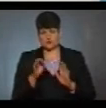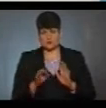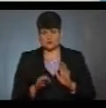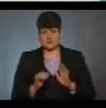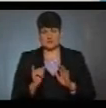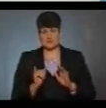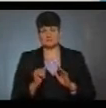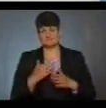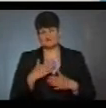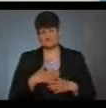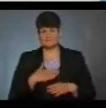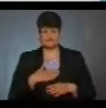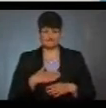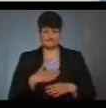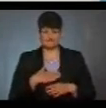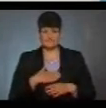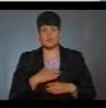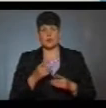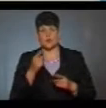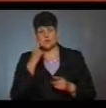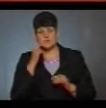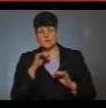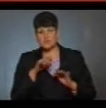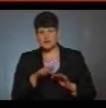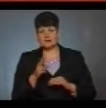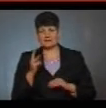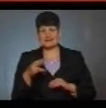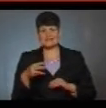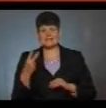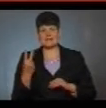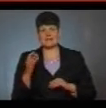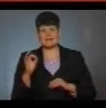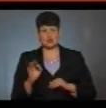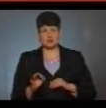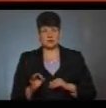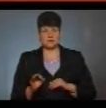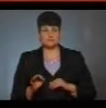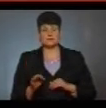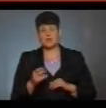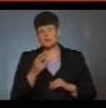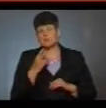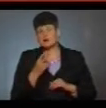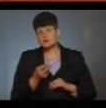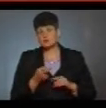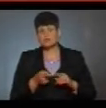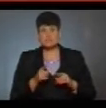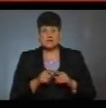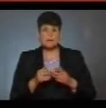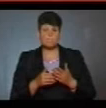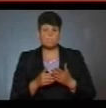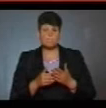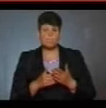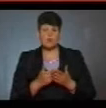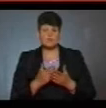і задовільно оцінюють діяльність його 32%. Тобто, як бачимо, цей політичний діяч